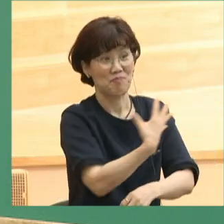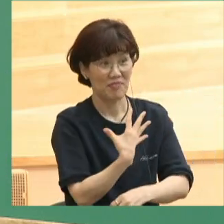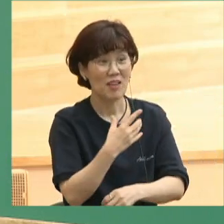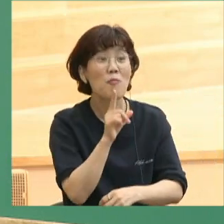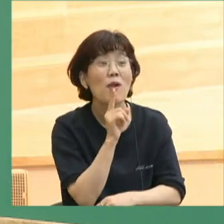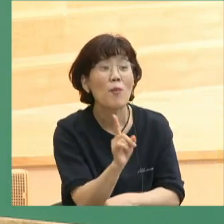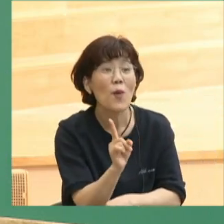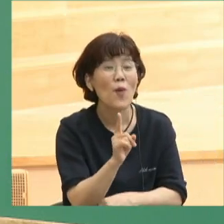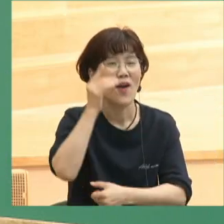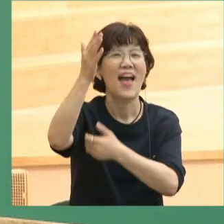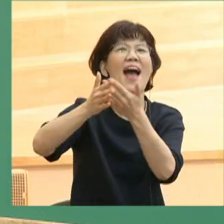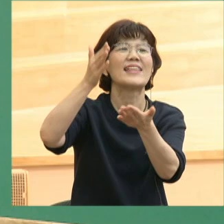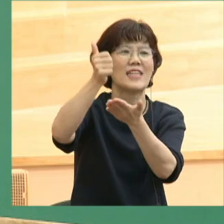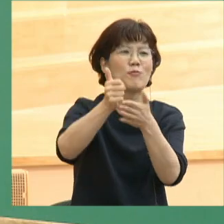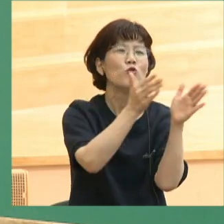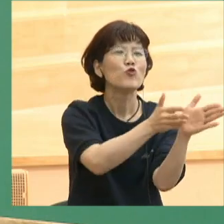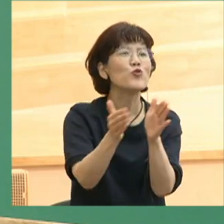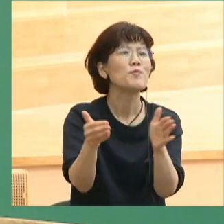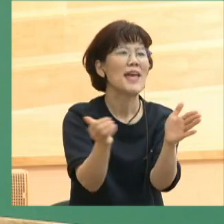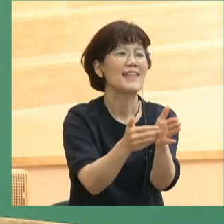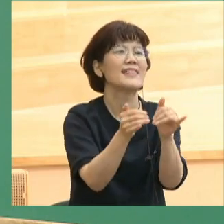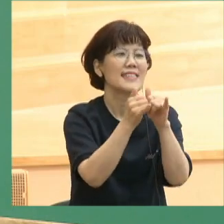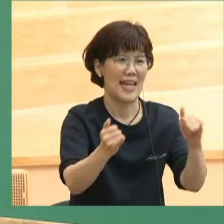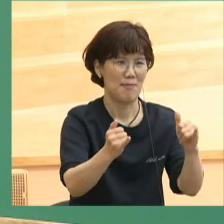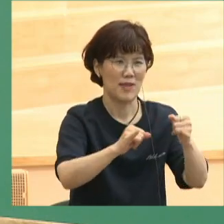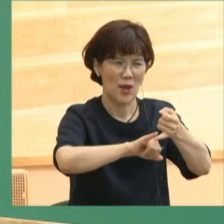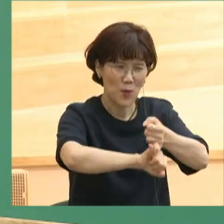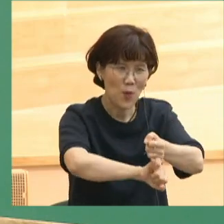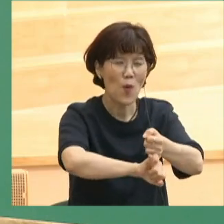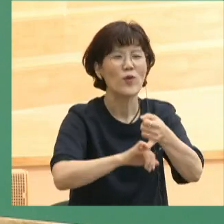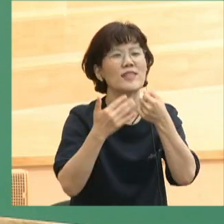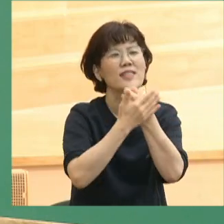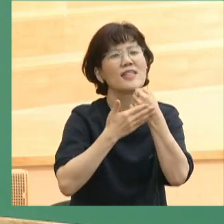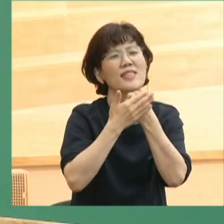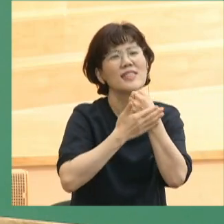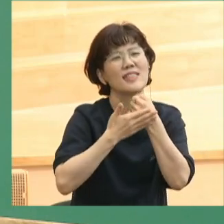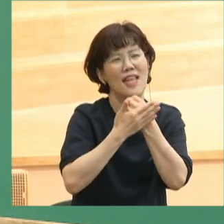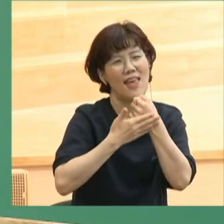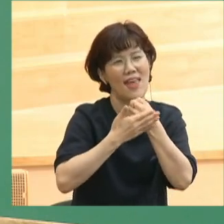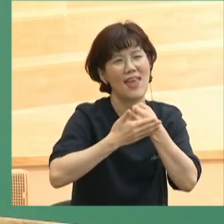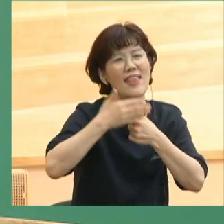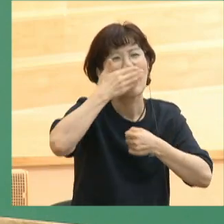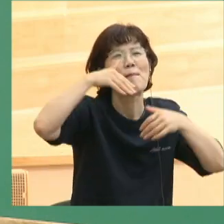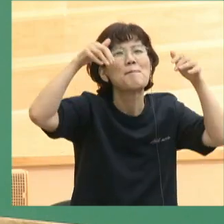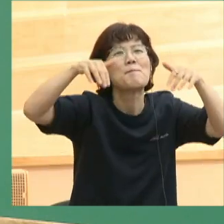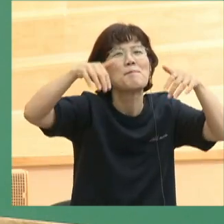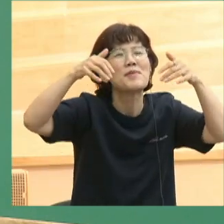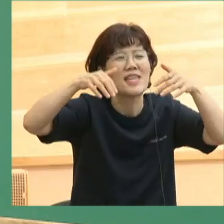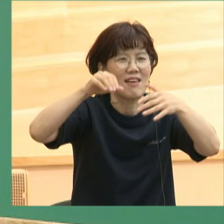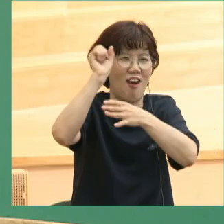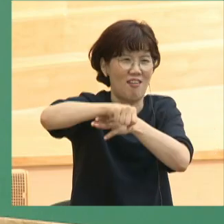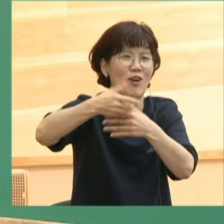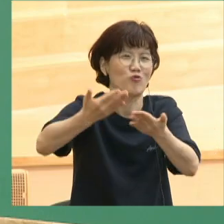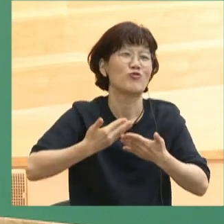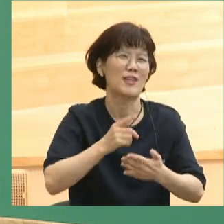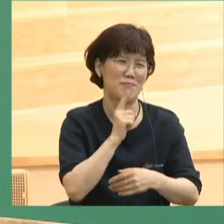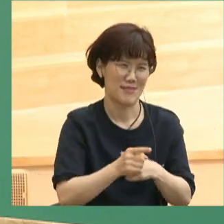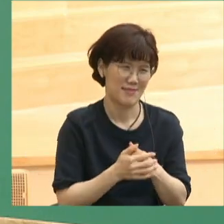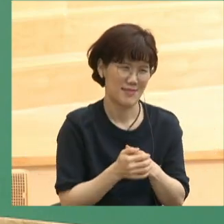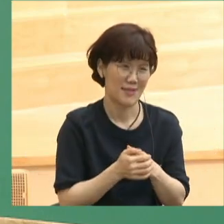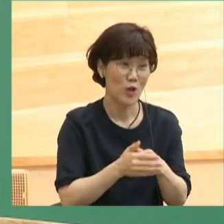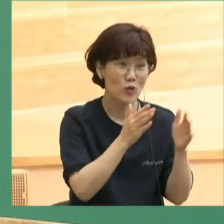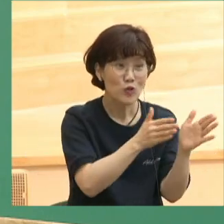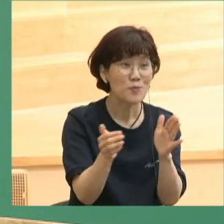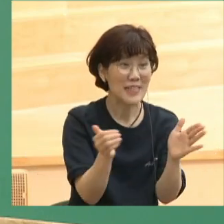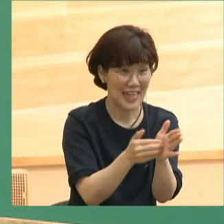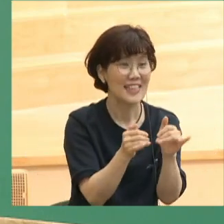하나님은 준비한 자에게 하나님의 은혜의 담비를 허락합니다. 그 얘기를. 아멘.